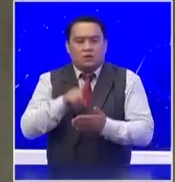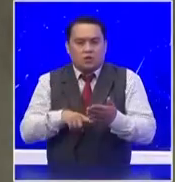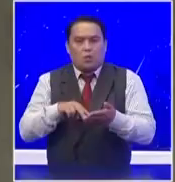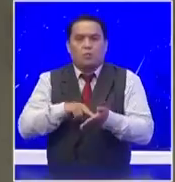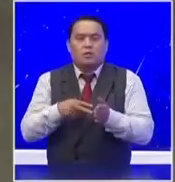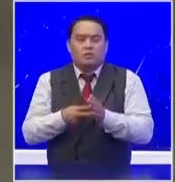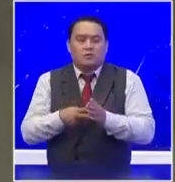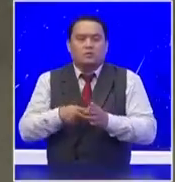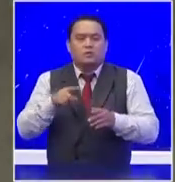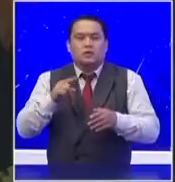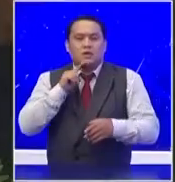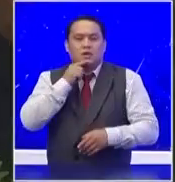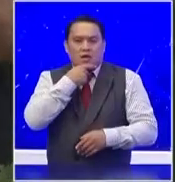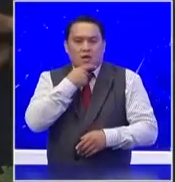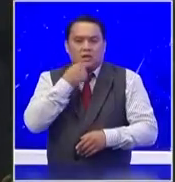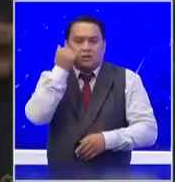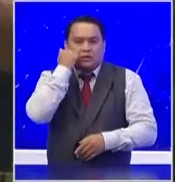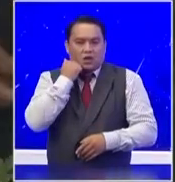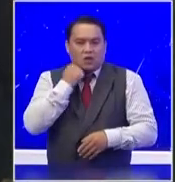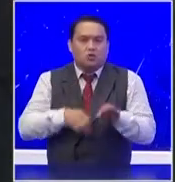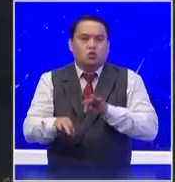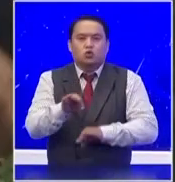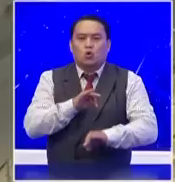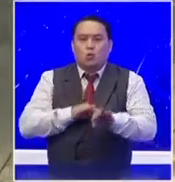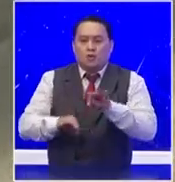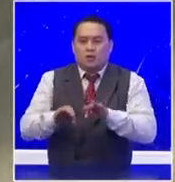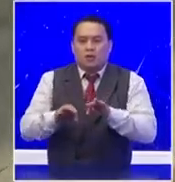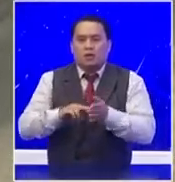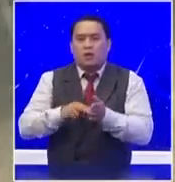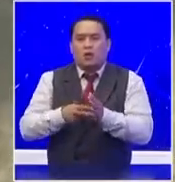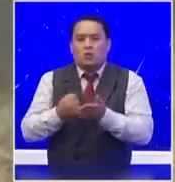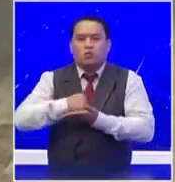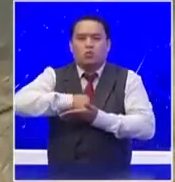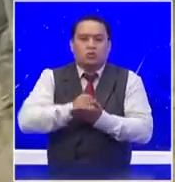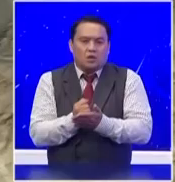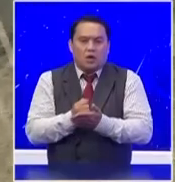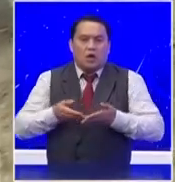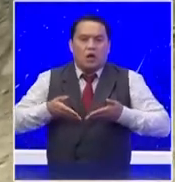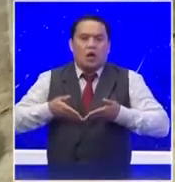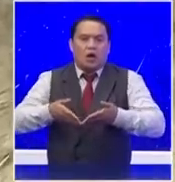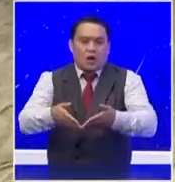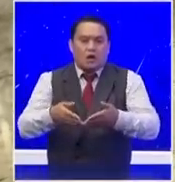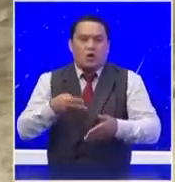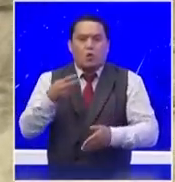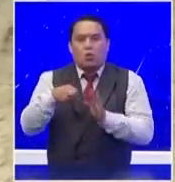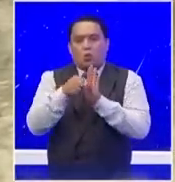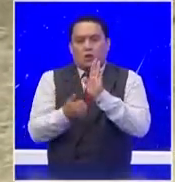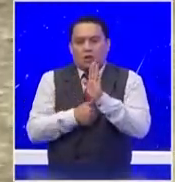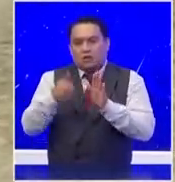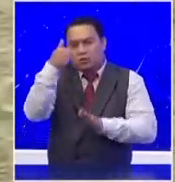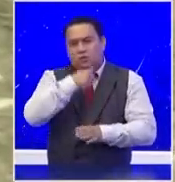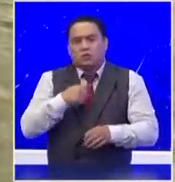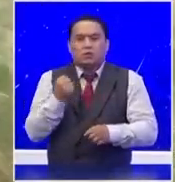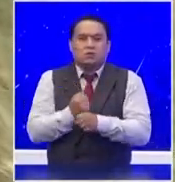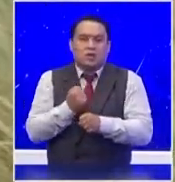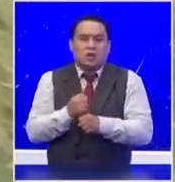мәселе төркіні үнемде емес, ескірген жобада деп тұжырымдауда. Дәйектерінше канал жобасы 2016 жылы